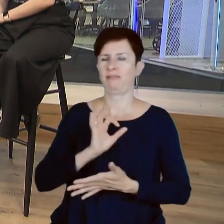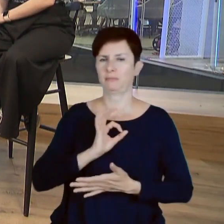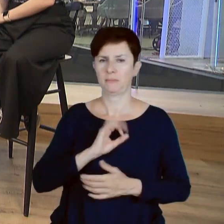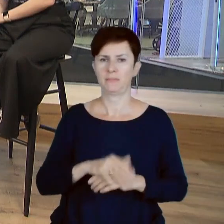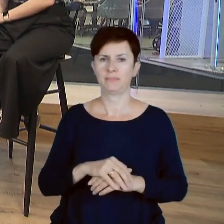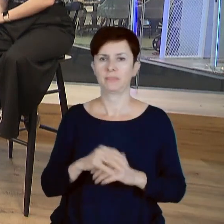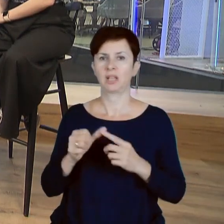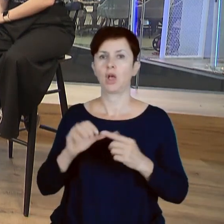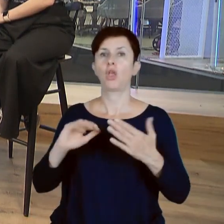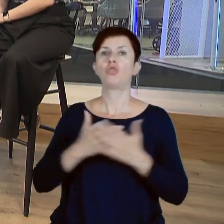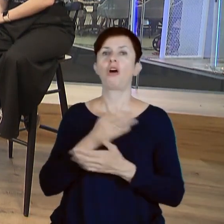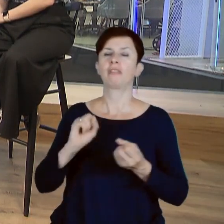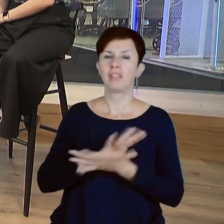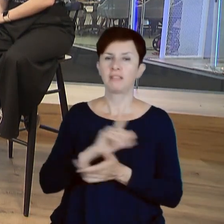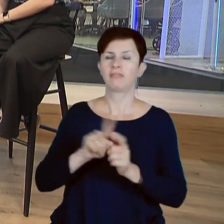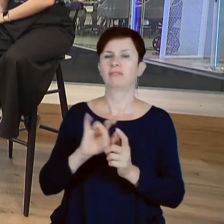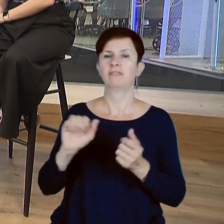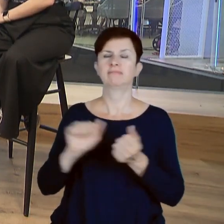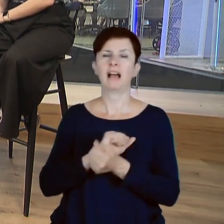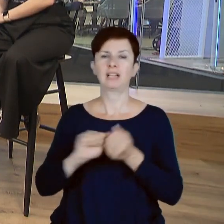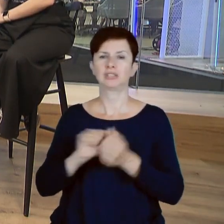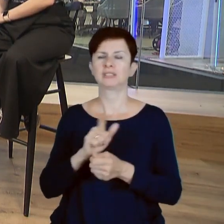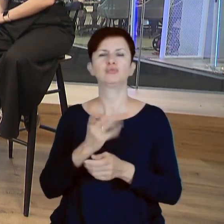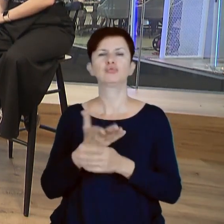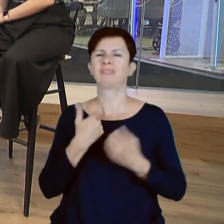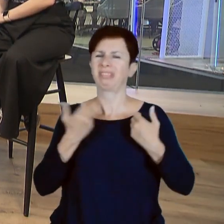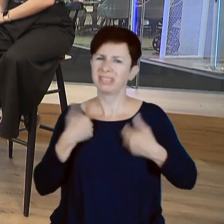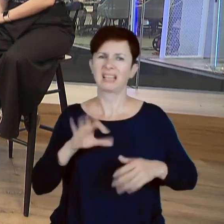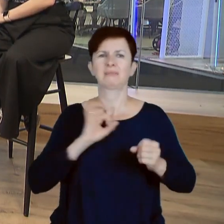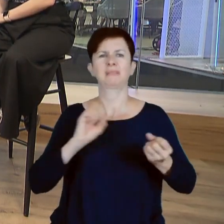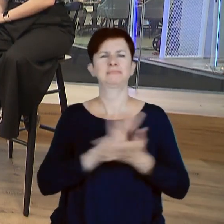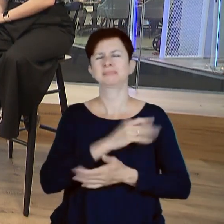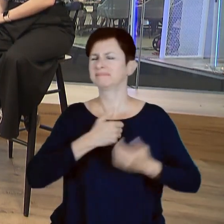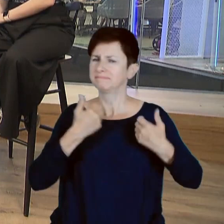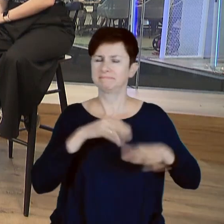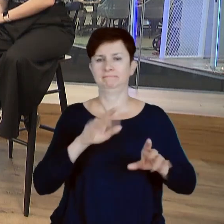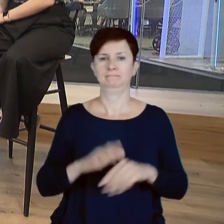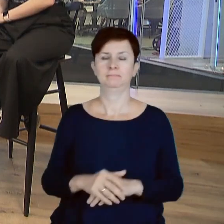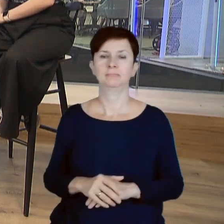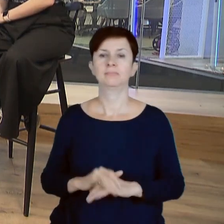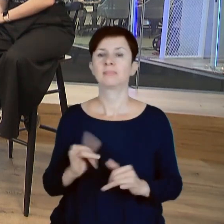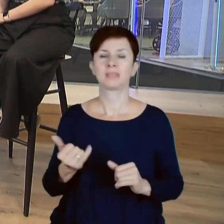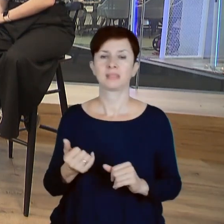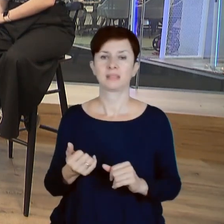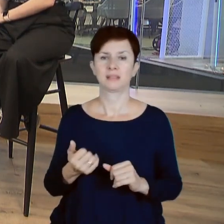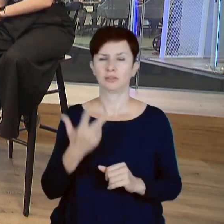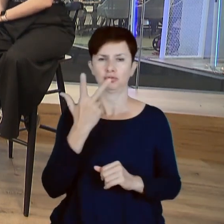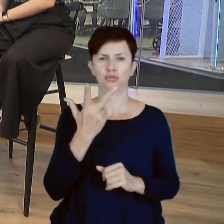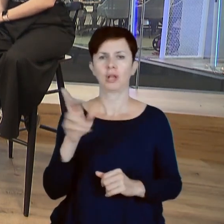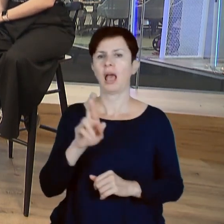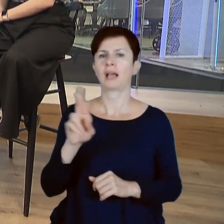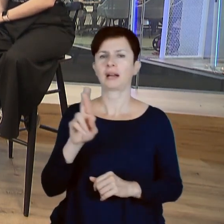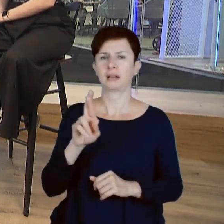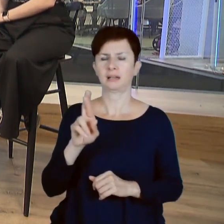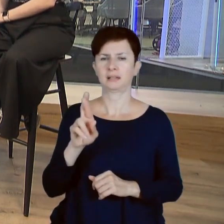nowych nawyków, ale też walczenia z nawykami, których nie chcemy. Pierwsza rzecz to jest na pewno, to jest 3R, tak w skrócie, to jest